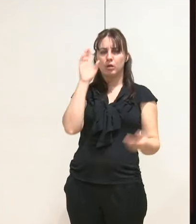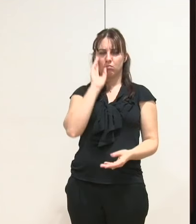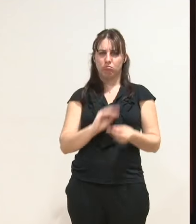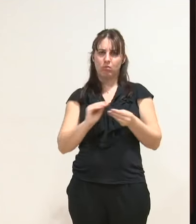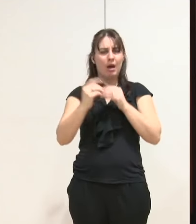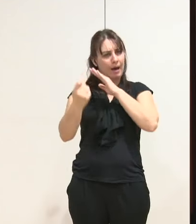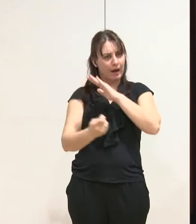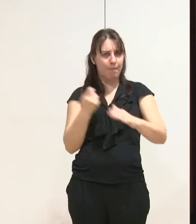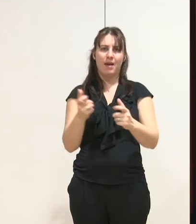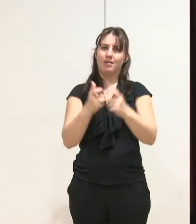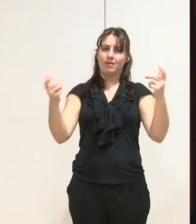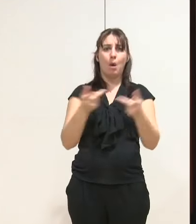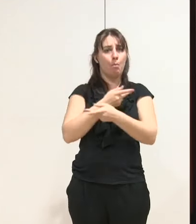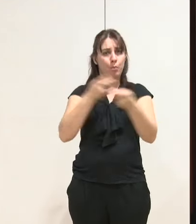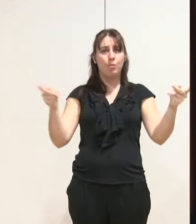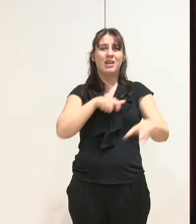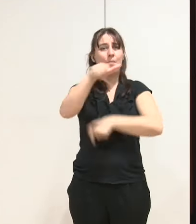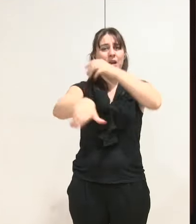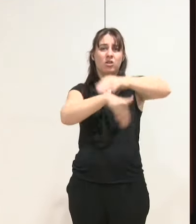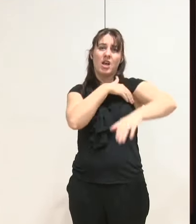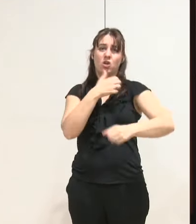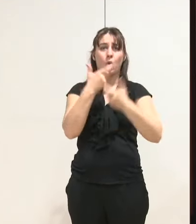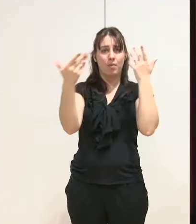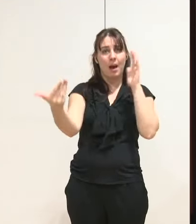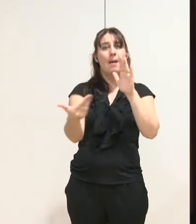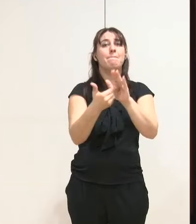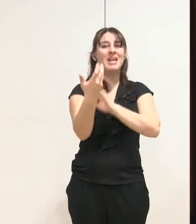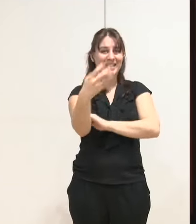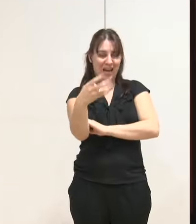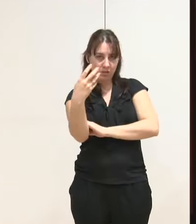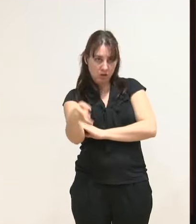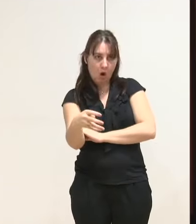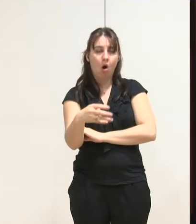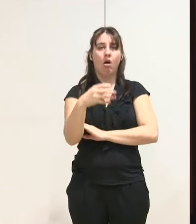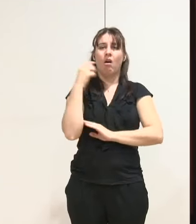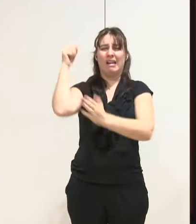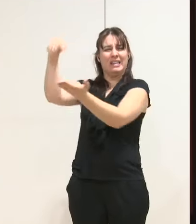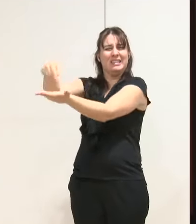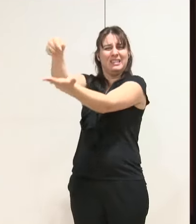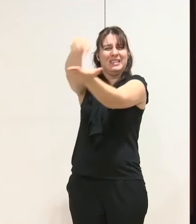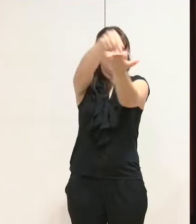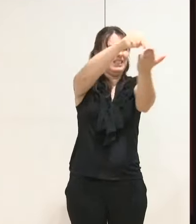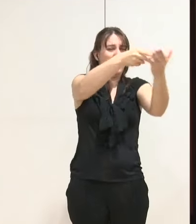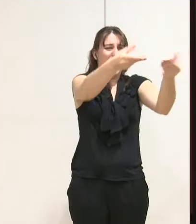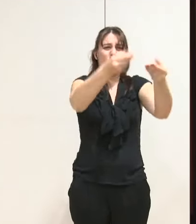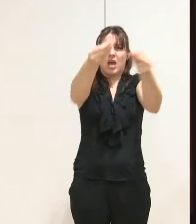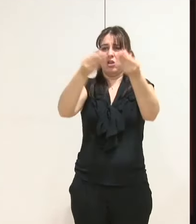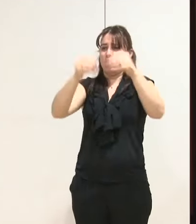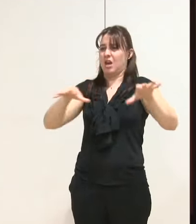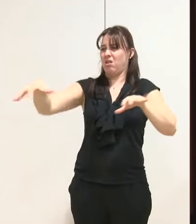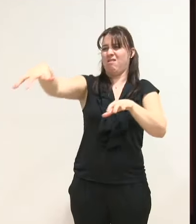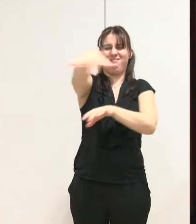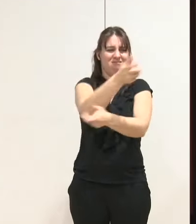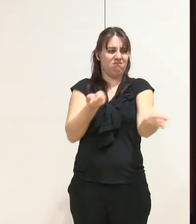établissement public de 1400 agents qui gère une centaines de lieux de vie ou d'accueil qui a un